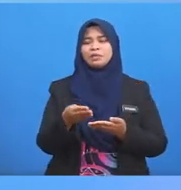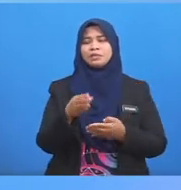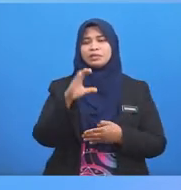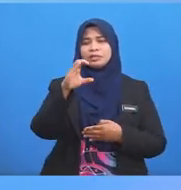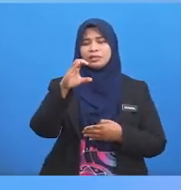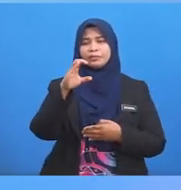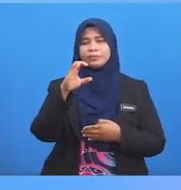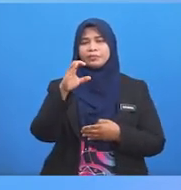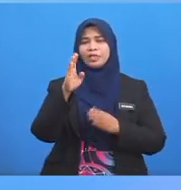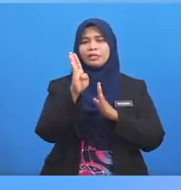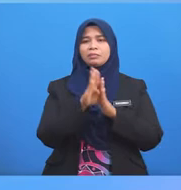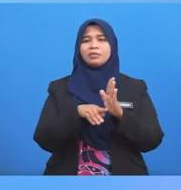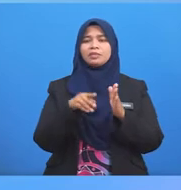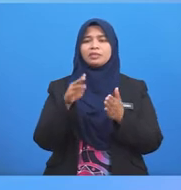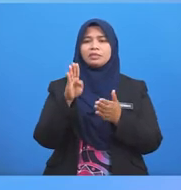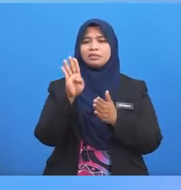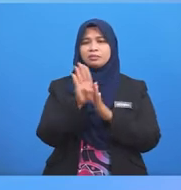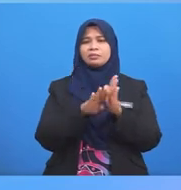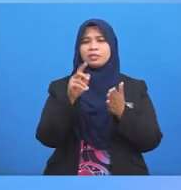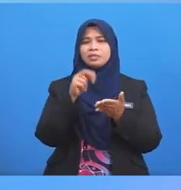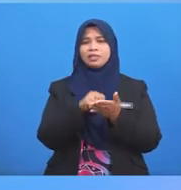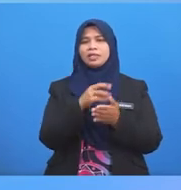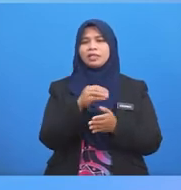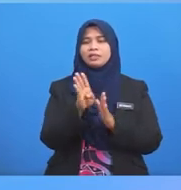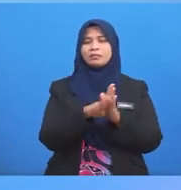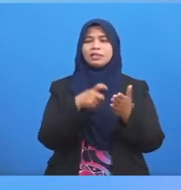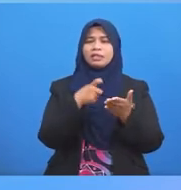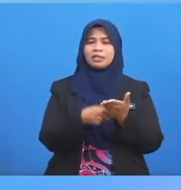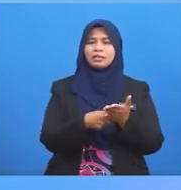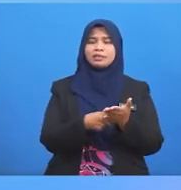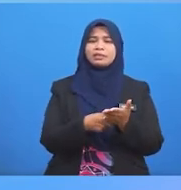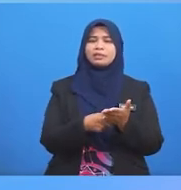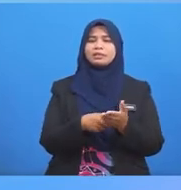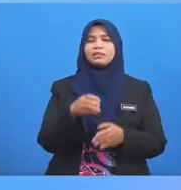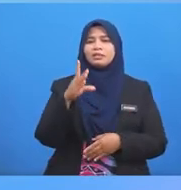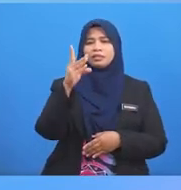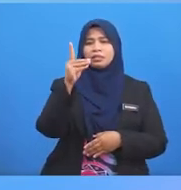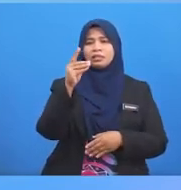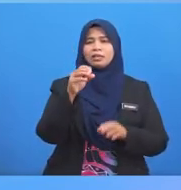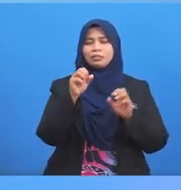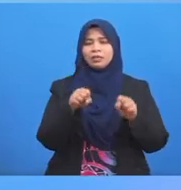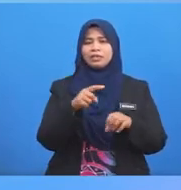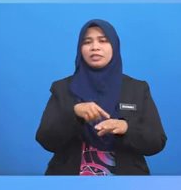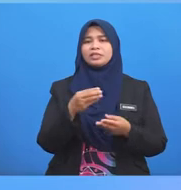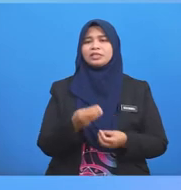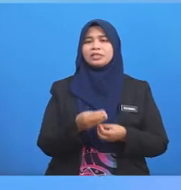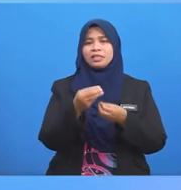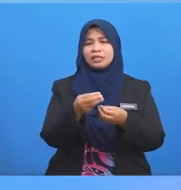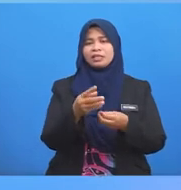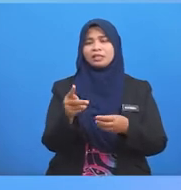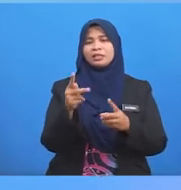C. Bernilai dan berharga. D. Boleh diserahkan